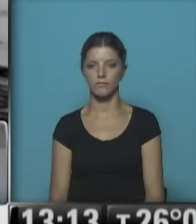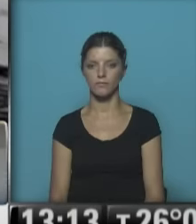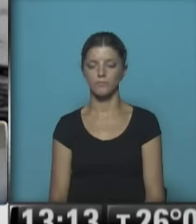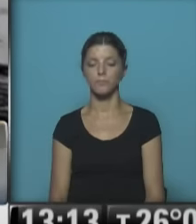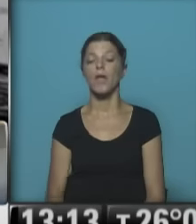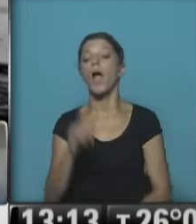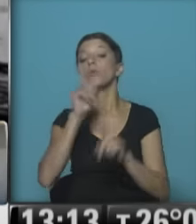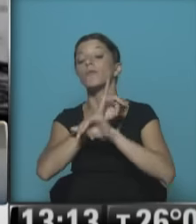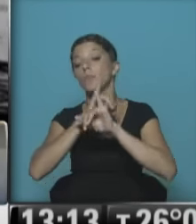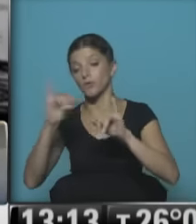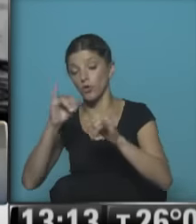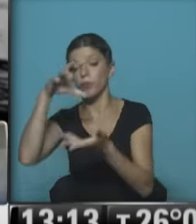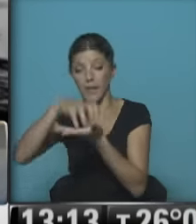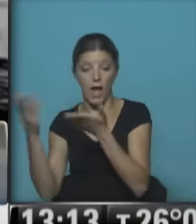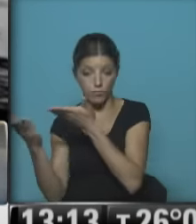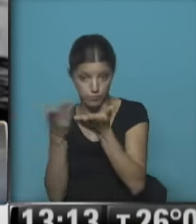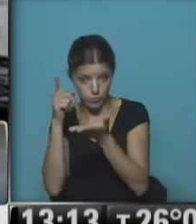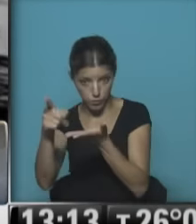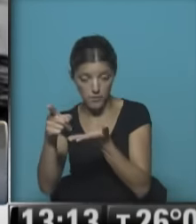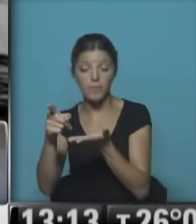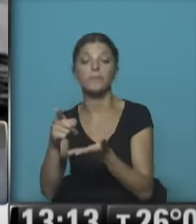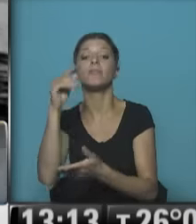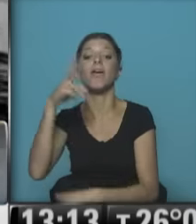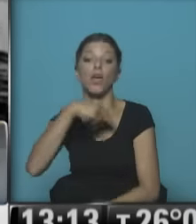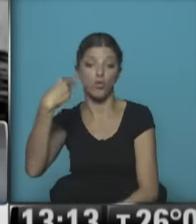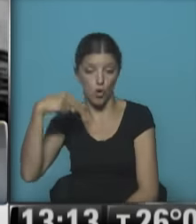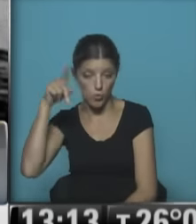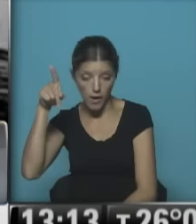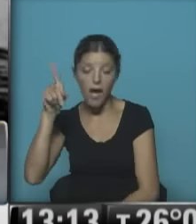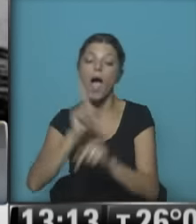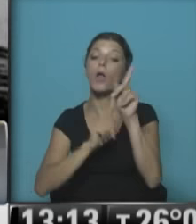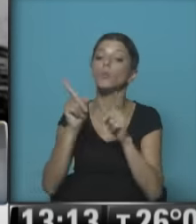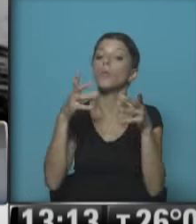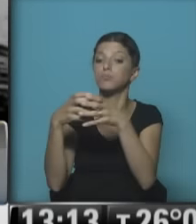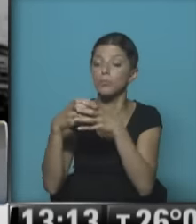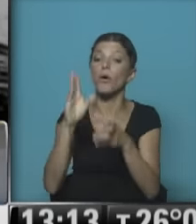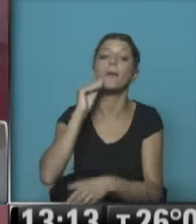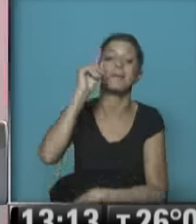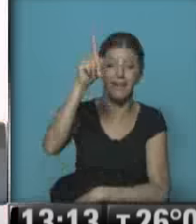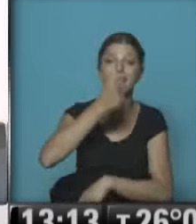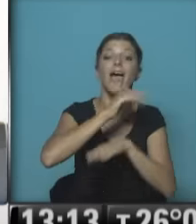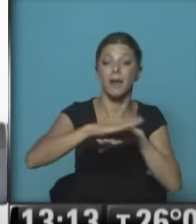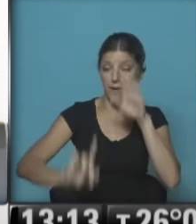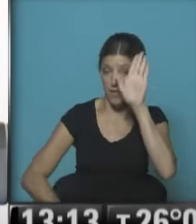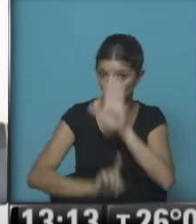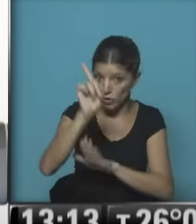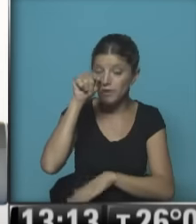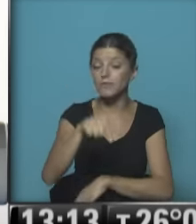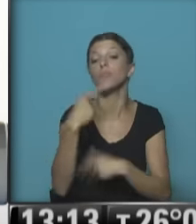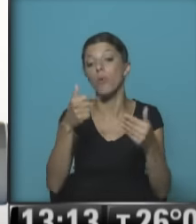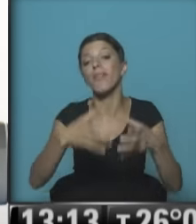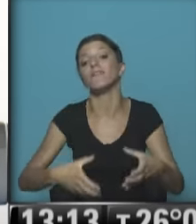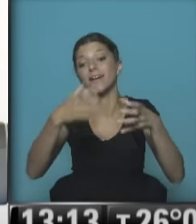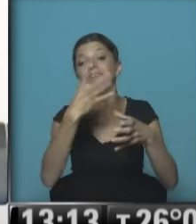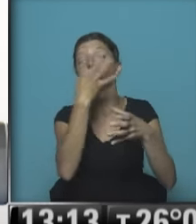Según datos de la consultora noruega Rystad, el costo de producción de algunos campos británicos en el Mar del Norte puede llegar a